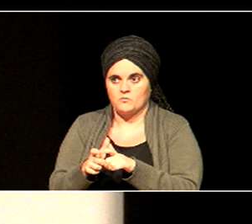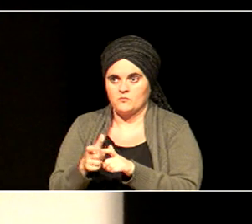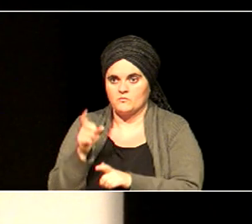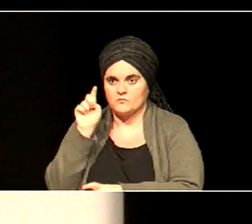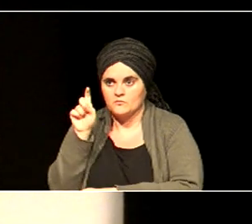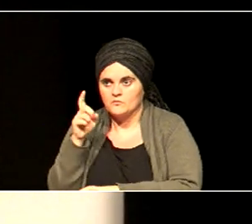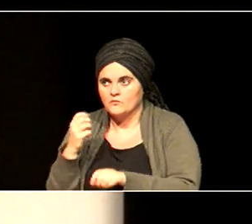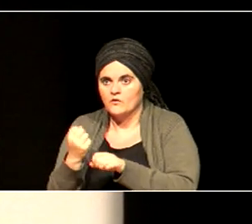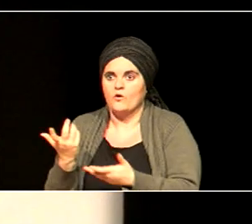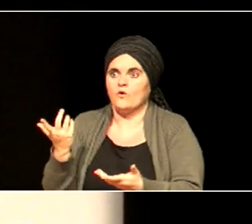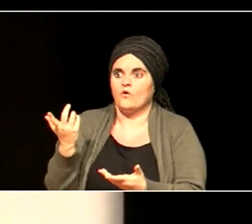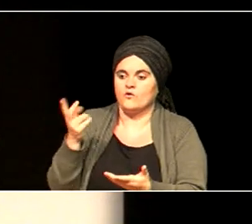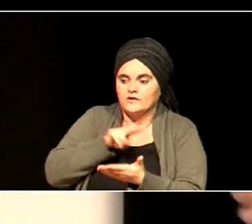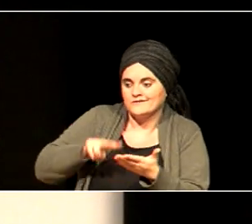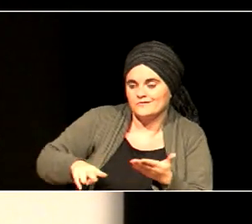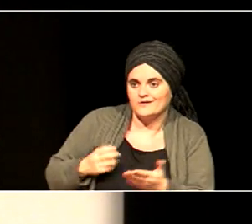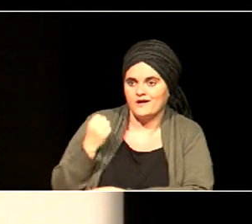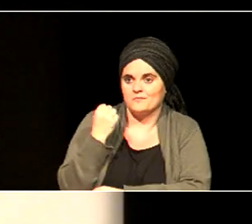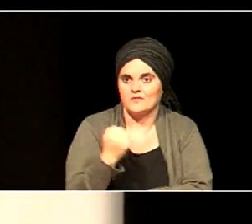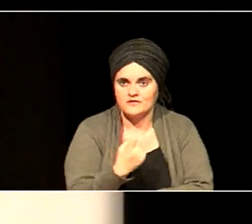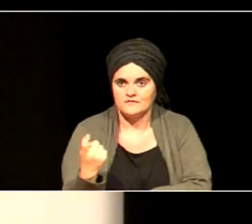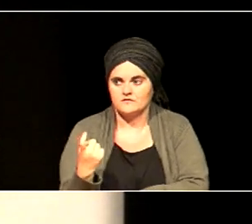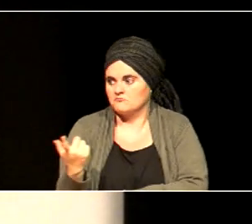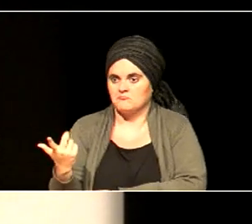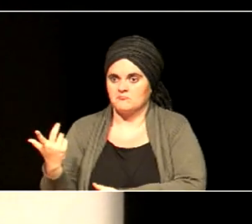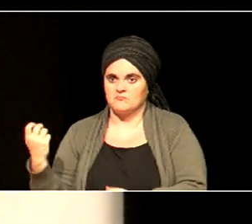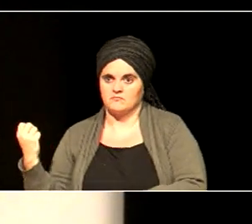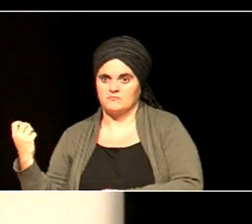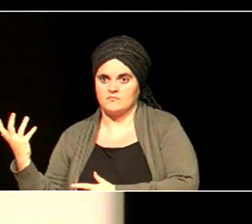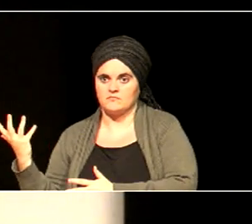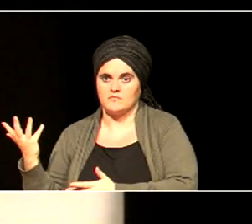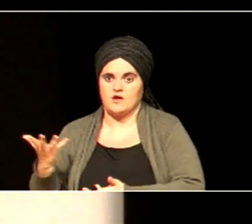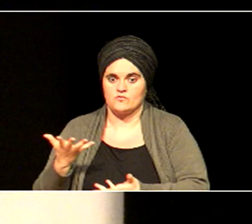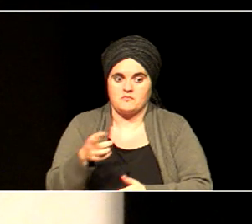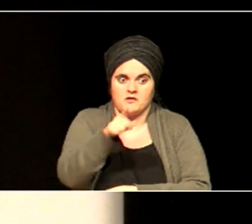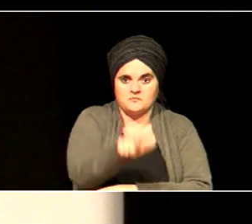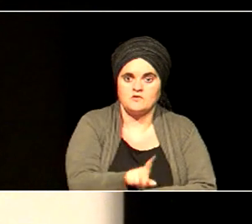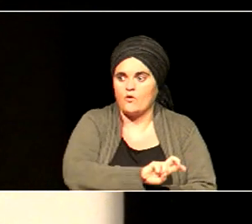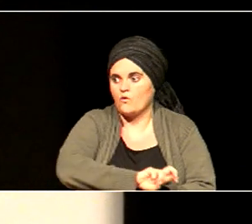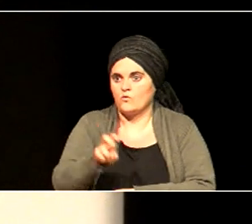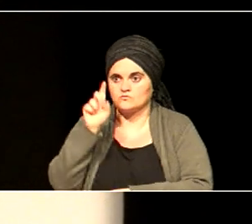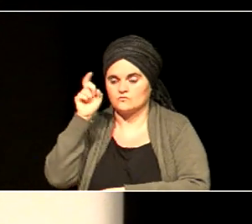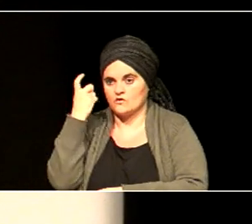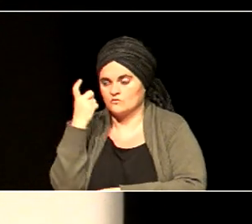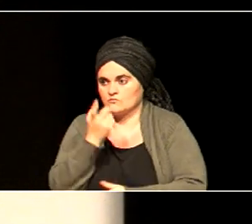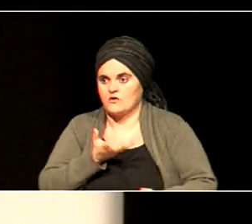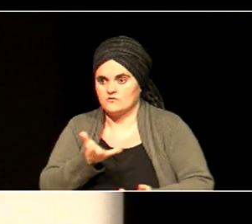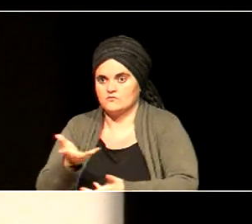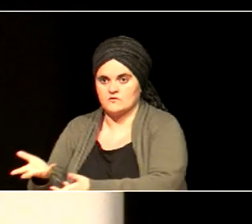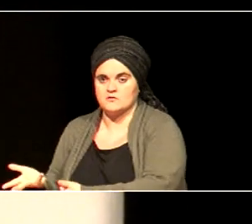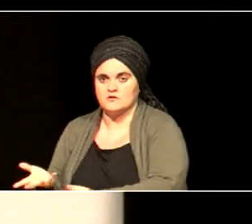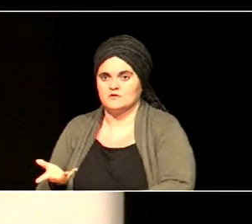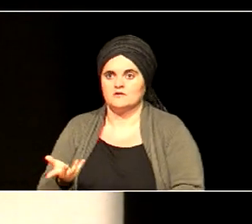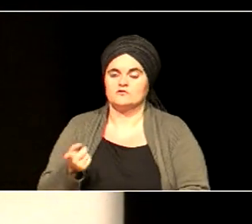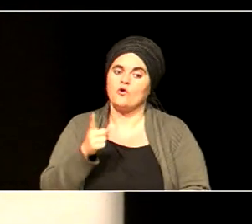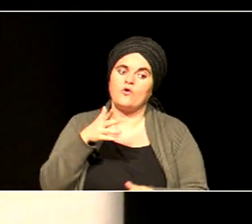irakurketarekin lagundu behar bazion, ba, inongo arazori barik laguntzen zion berari edo albokoari. Orduan, bete-betean, ba, eskolan sartu zen,